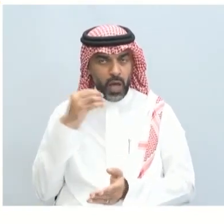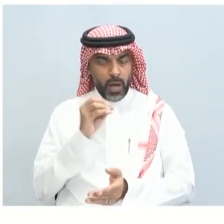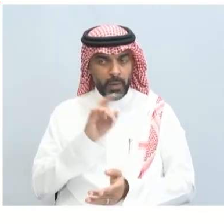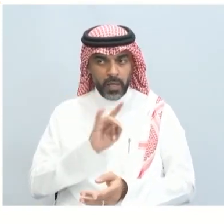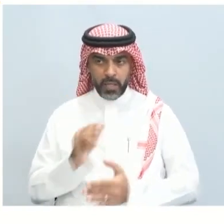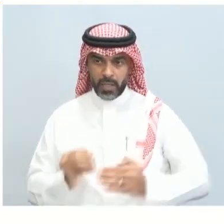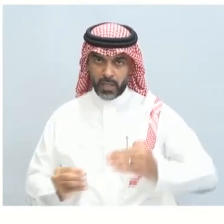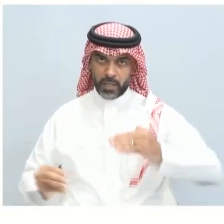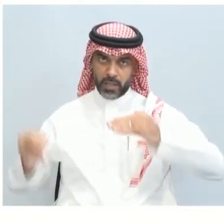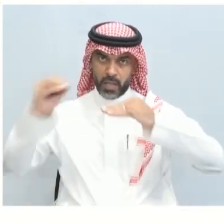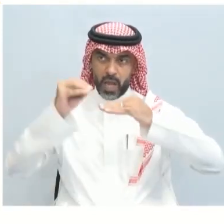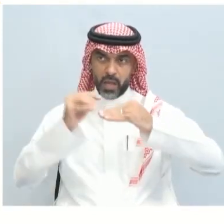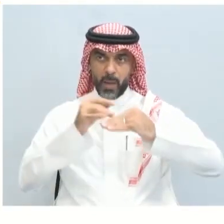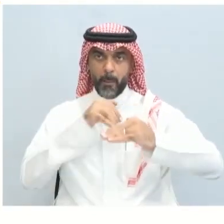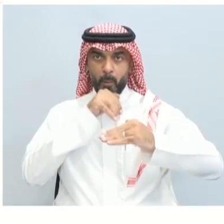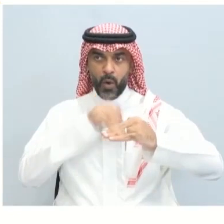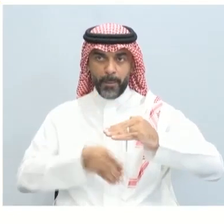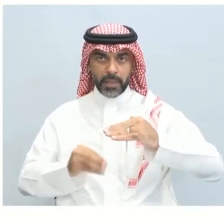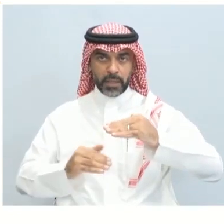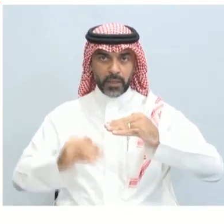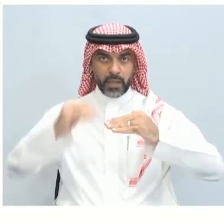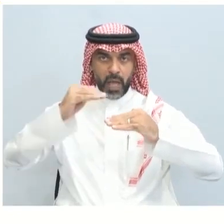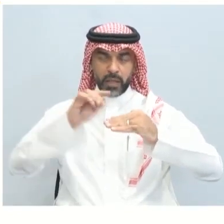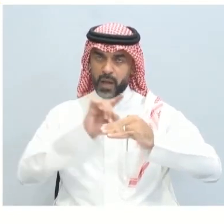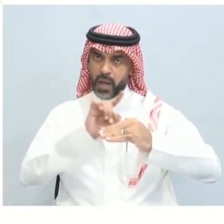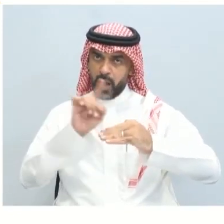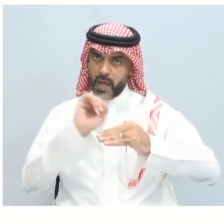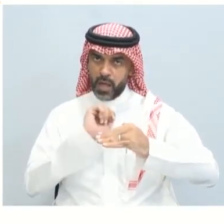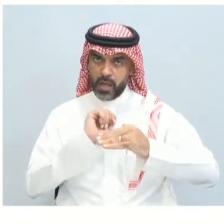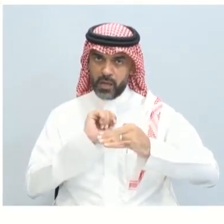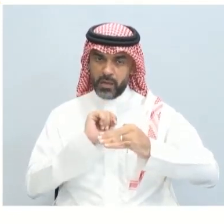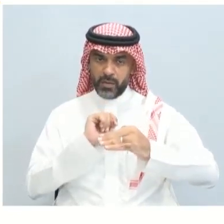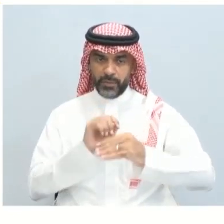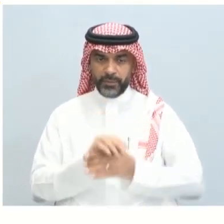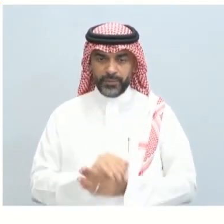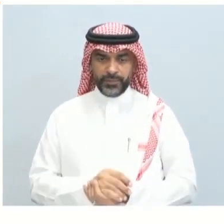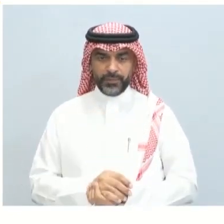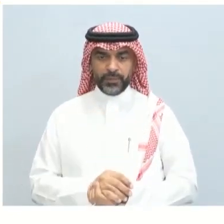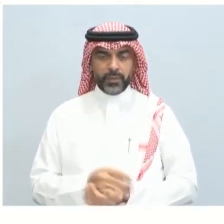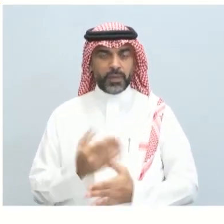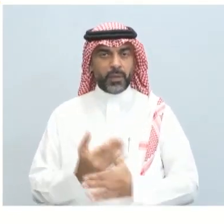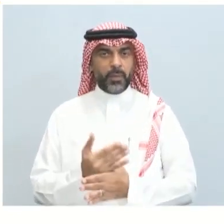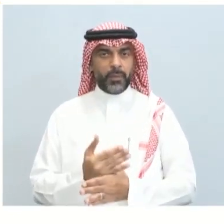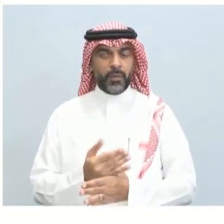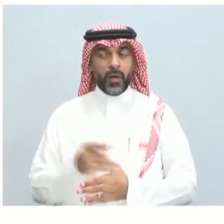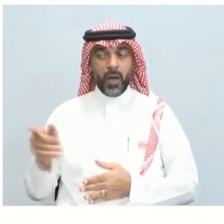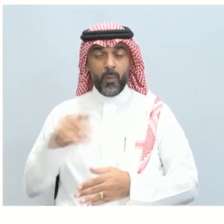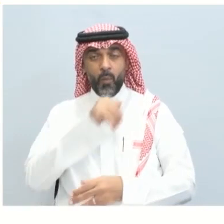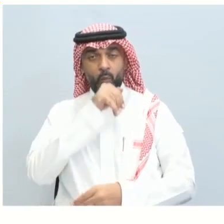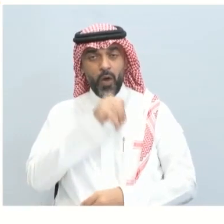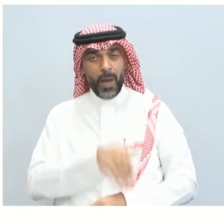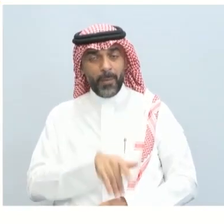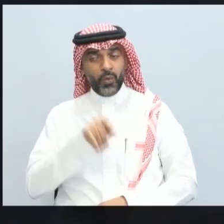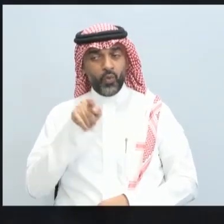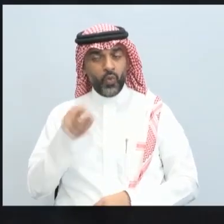وسلم وبين بطلان الغلو فيه من عده وجوه منها انه صلى الله